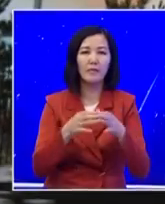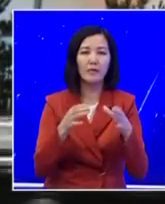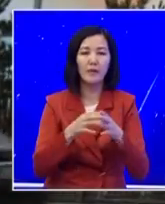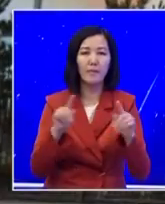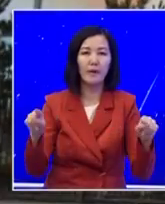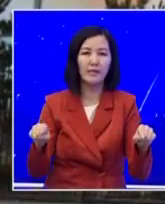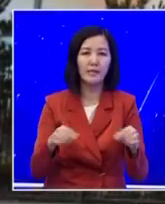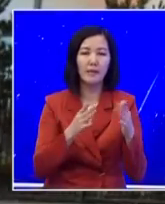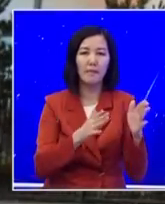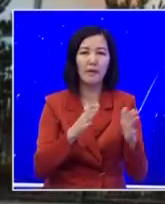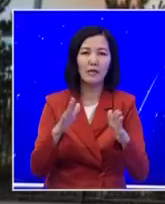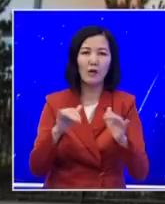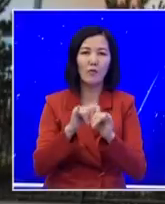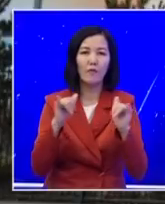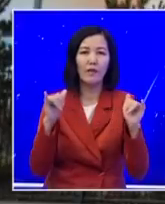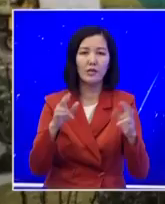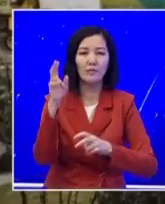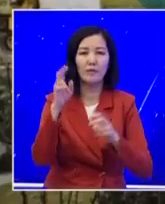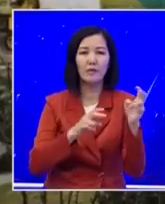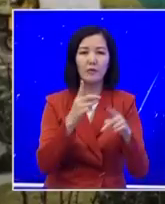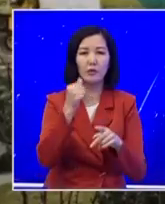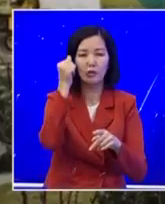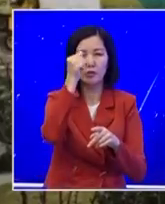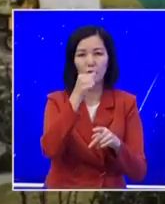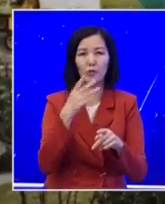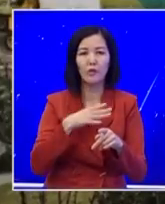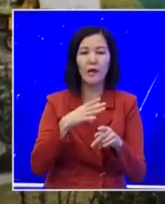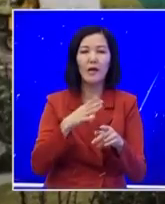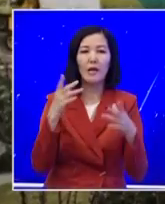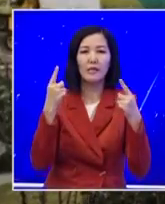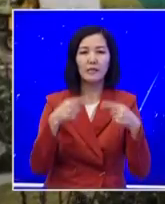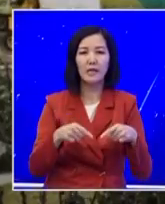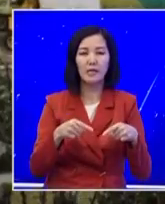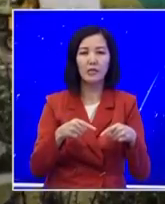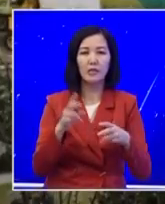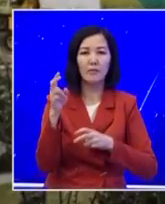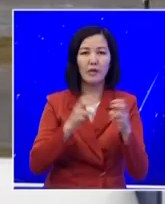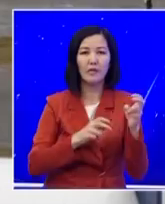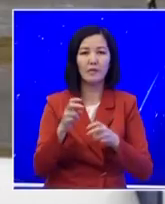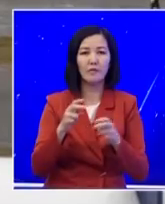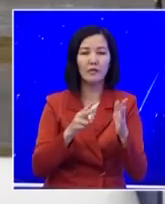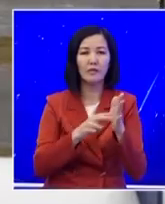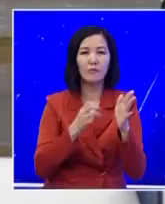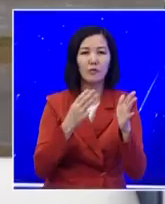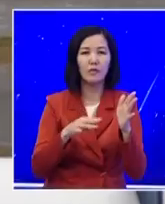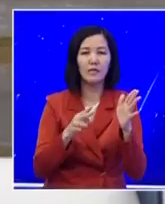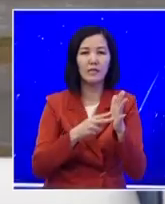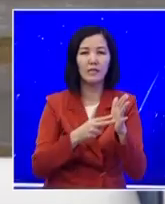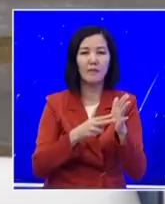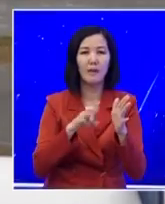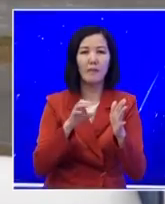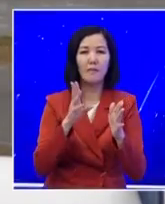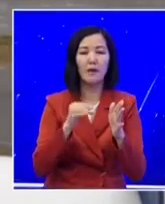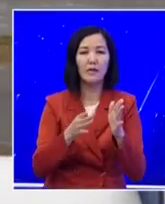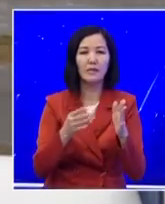постепенно увеличить производство модели в течение года. А сокращение объемов производства модели 737 Max компания объявила в прошлом году.